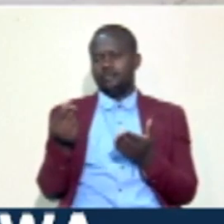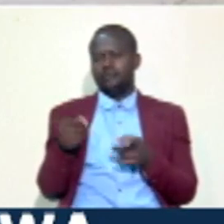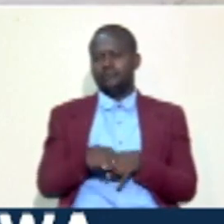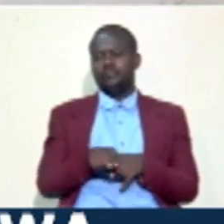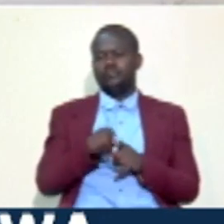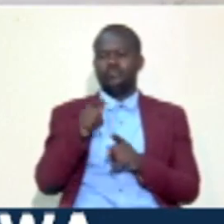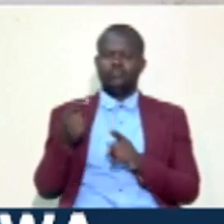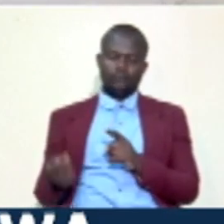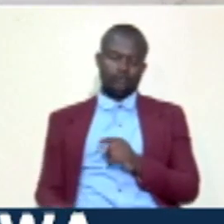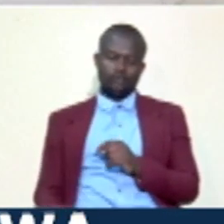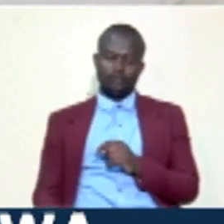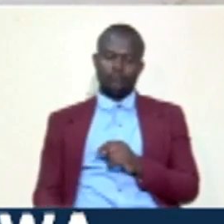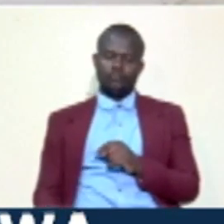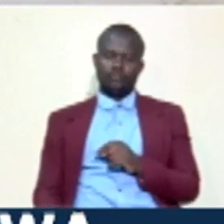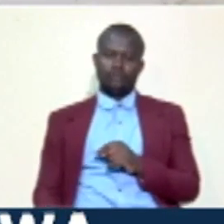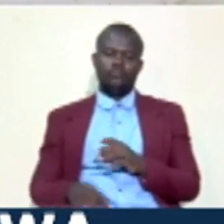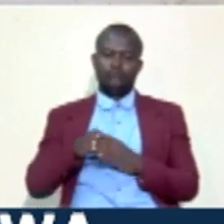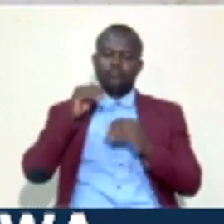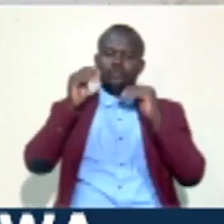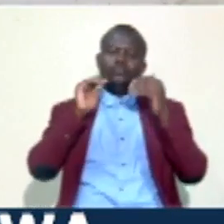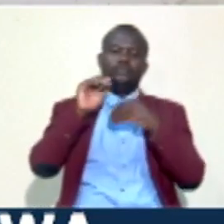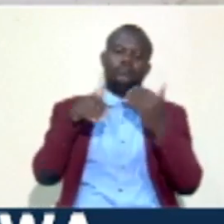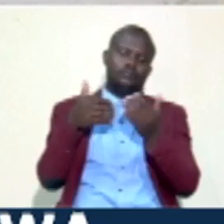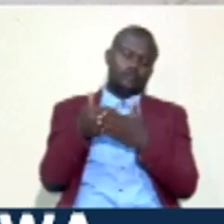ntayaryozwe. Ni muri urwo rwego rero